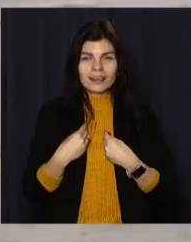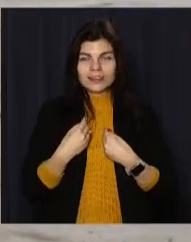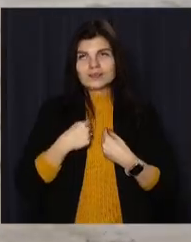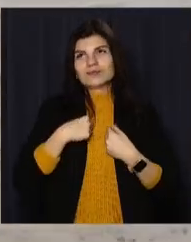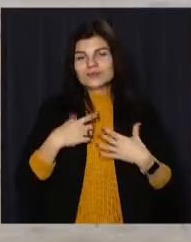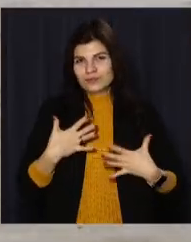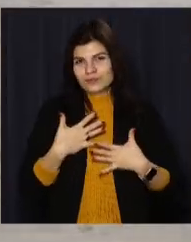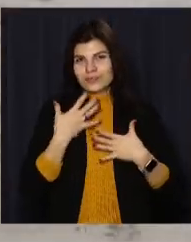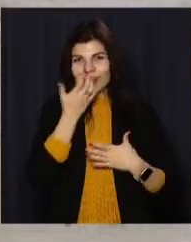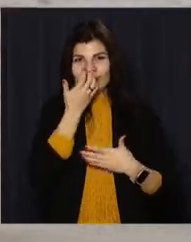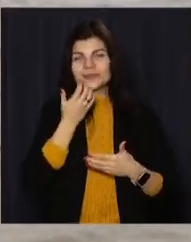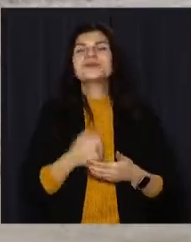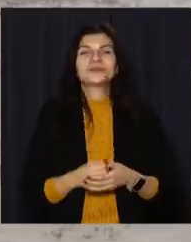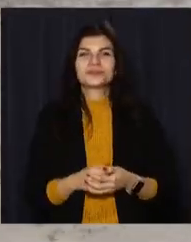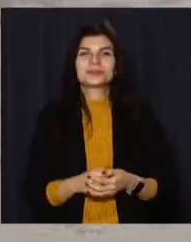согревает.